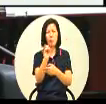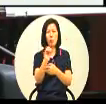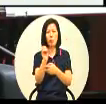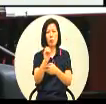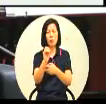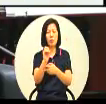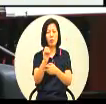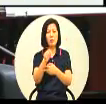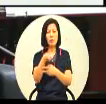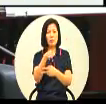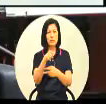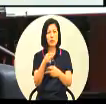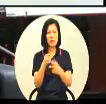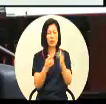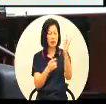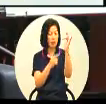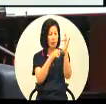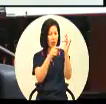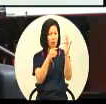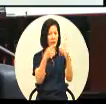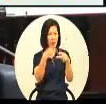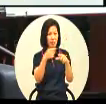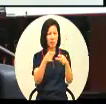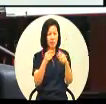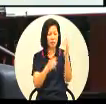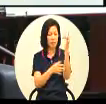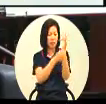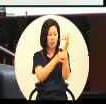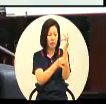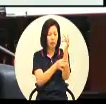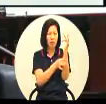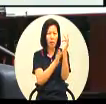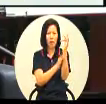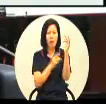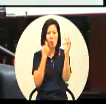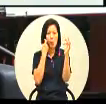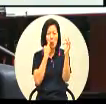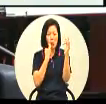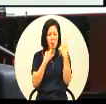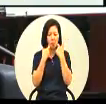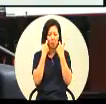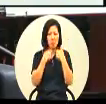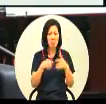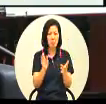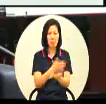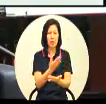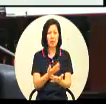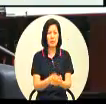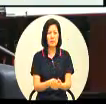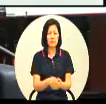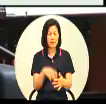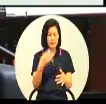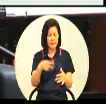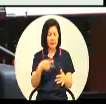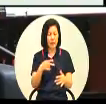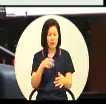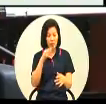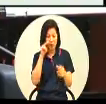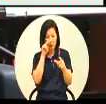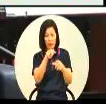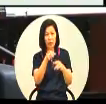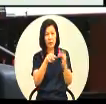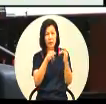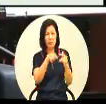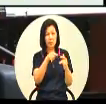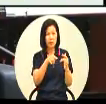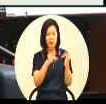完全不但没有树叶，甚至连枝干都快没了。旁边这个地方也是啊，至少本席看到这个地方至少